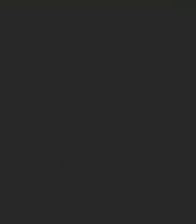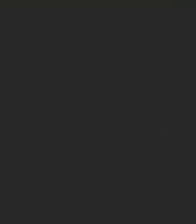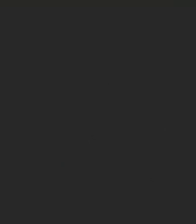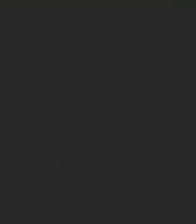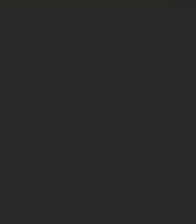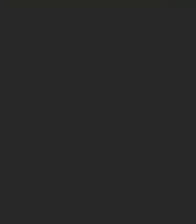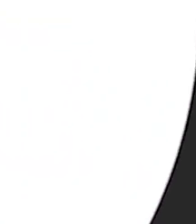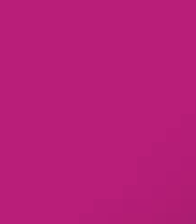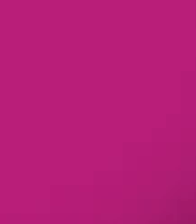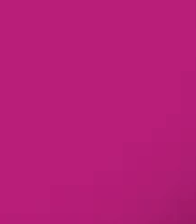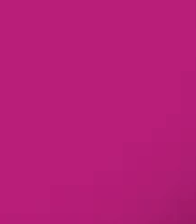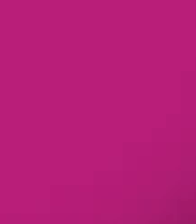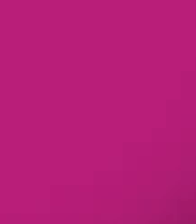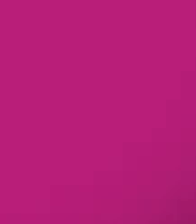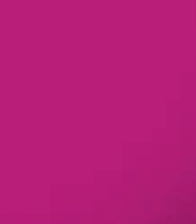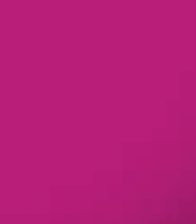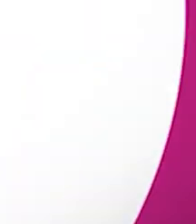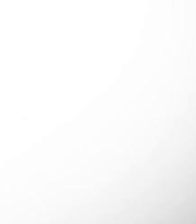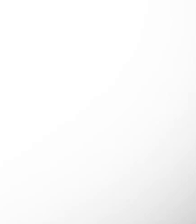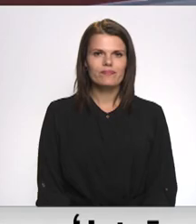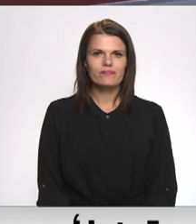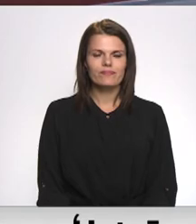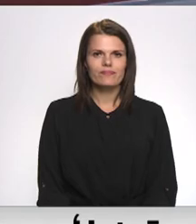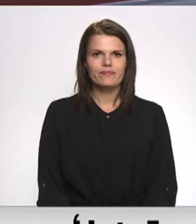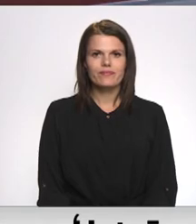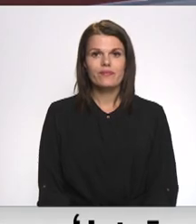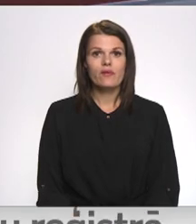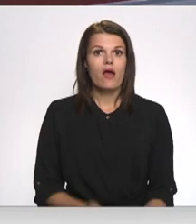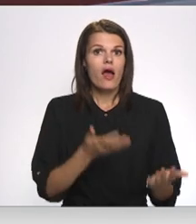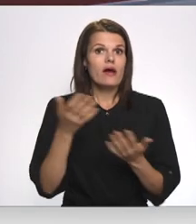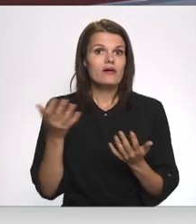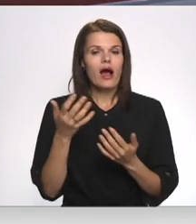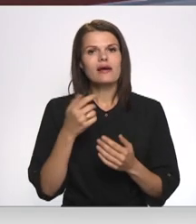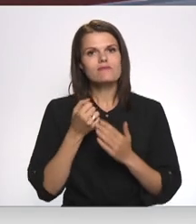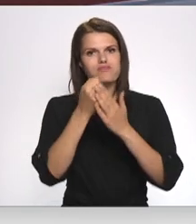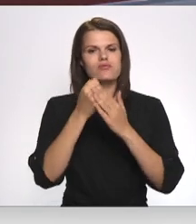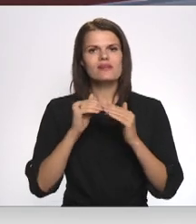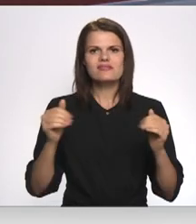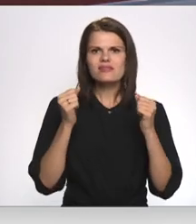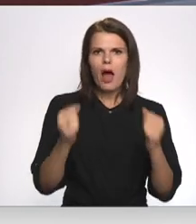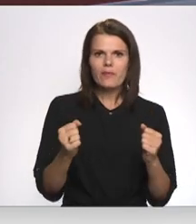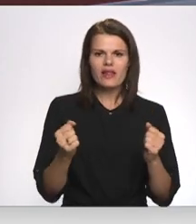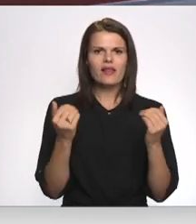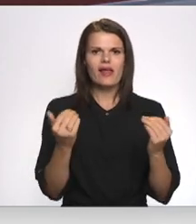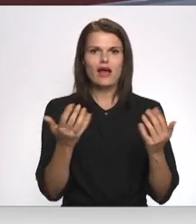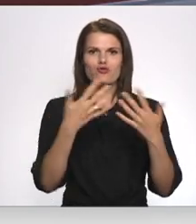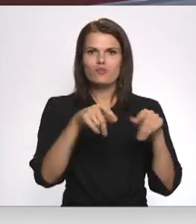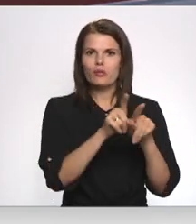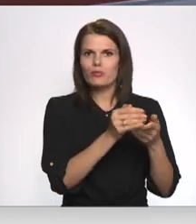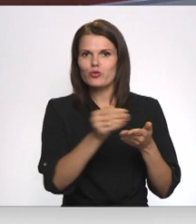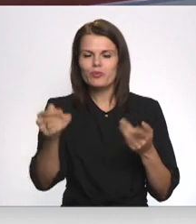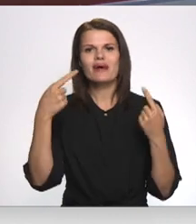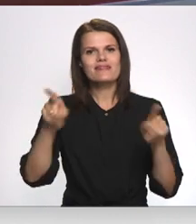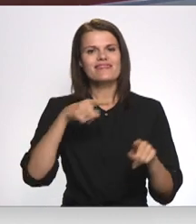Re, viss ēters ir te! Kāds par stabilitāti un esošās politikas turpināšanu, cits